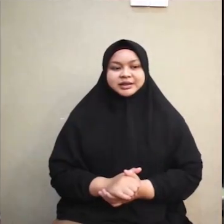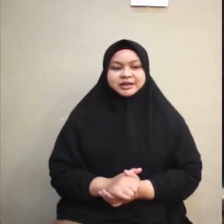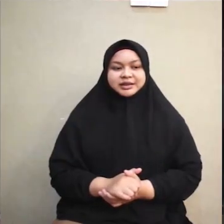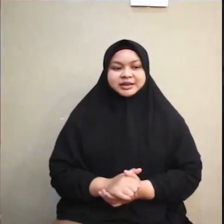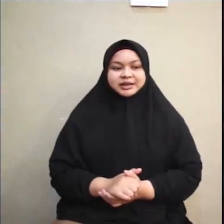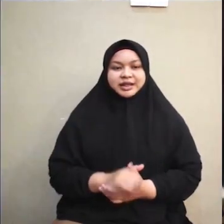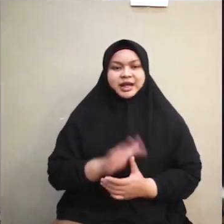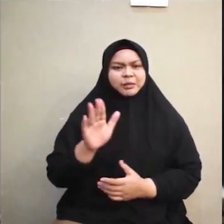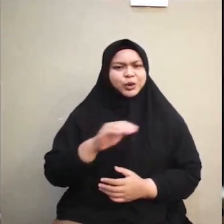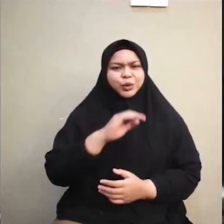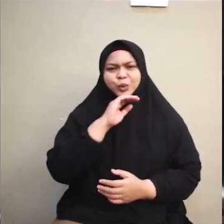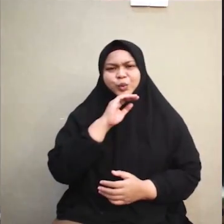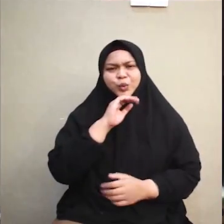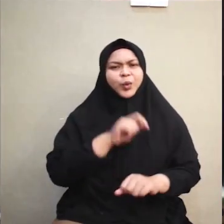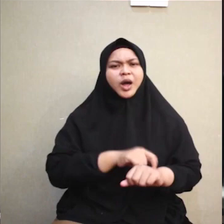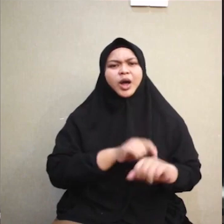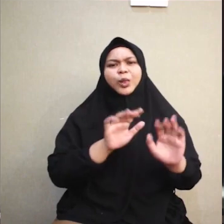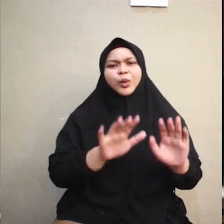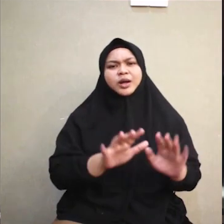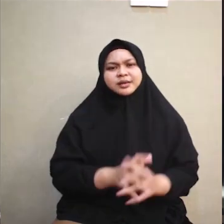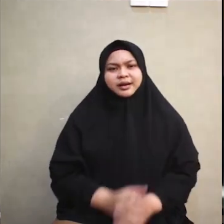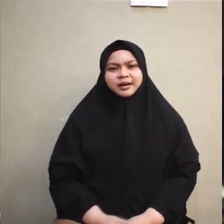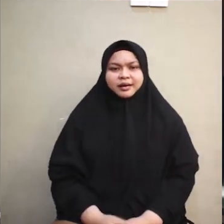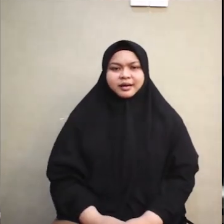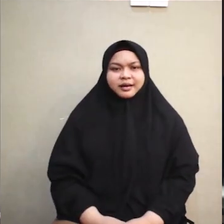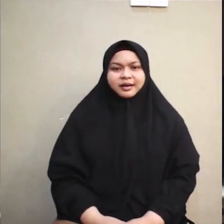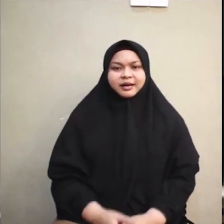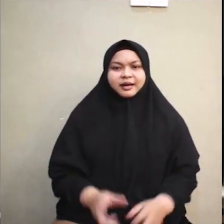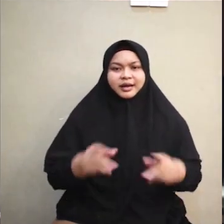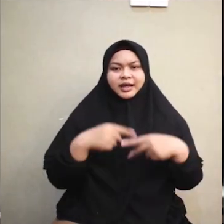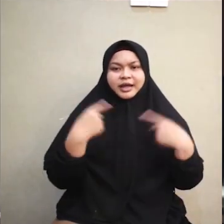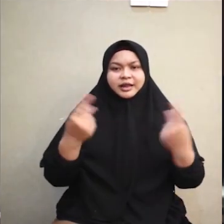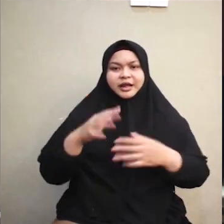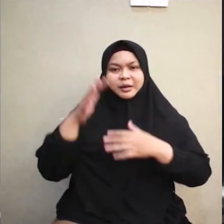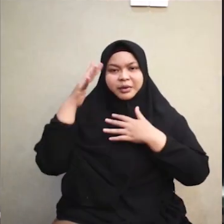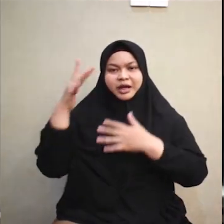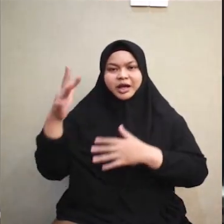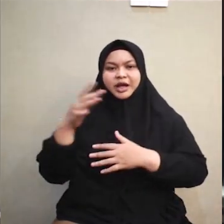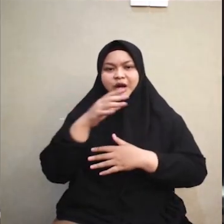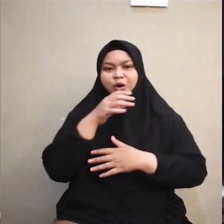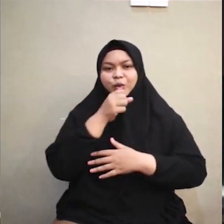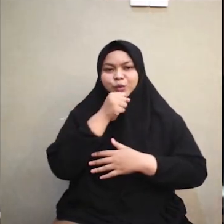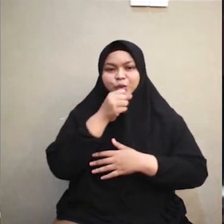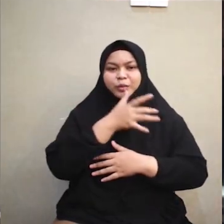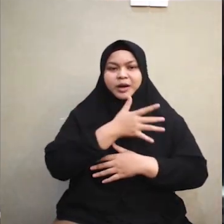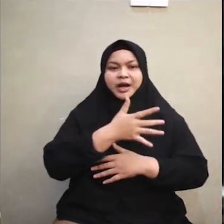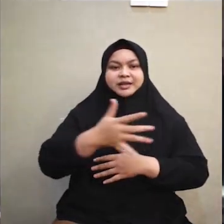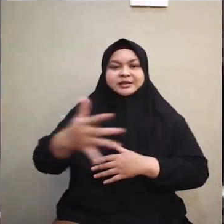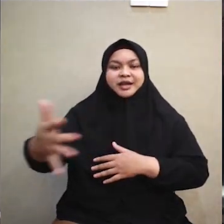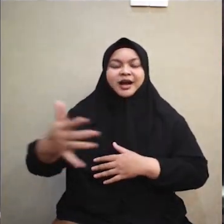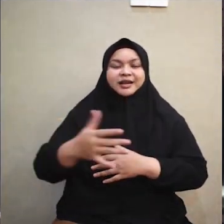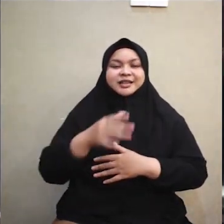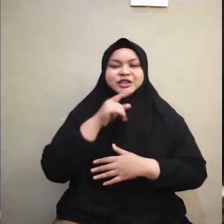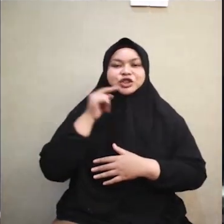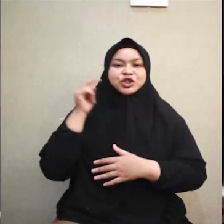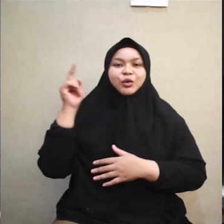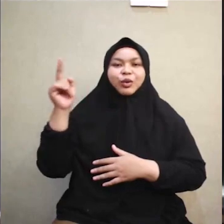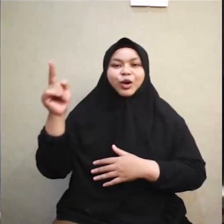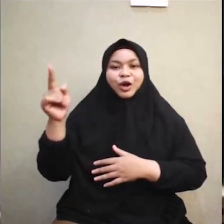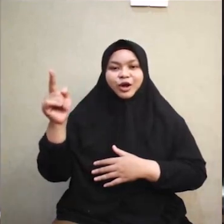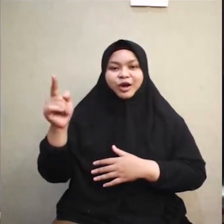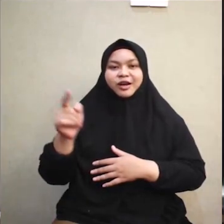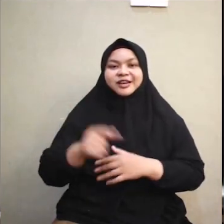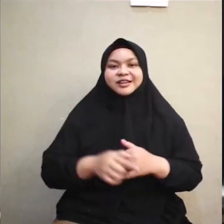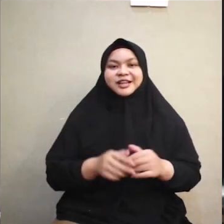loh Iya tinggal tunggu waktu nanti kita berharap umur kita panjang tuh Insya Allah umur kita panjang nanti